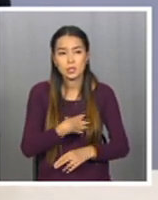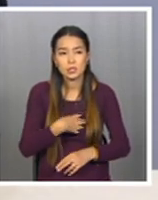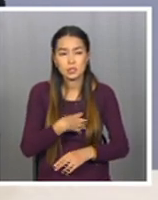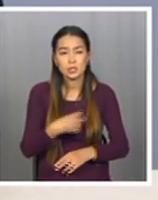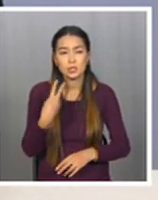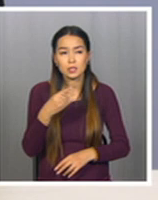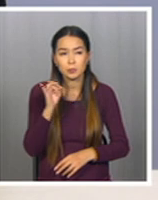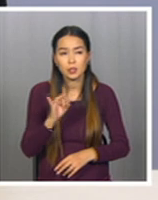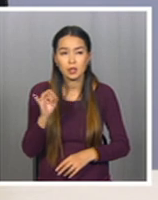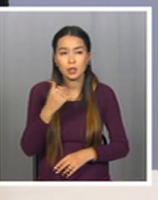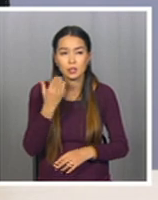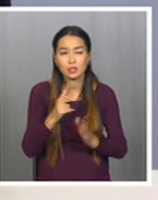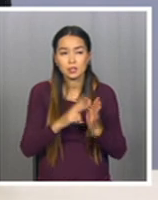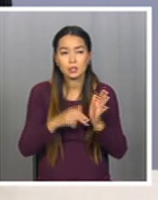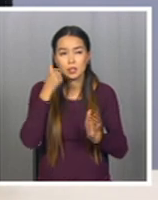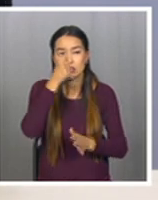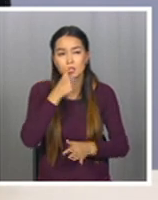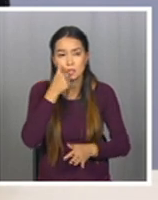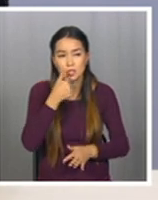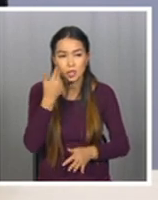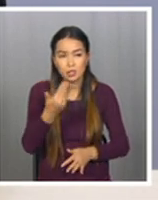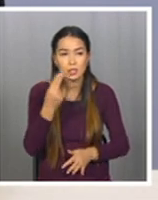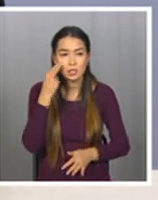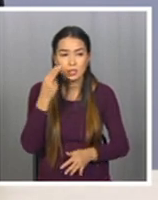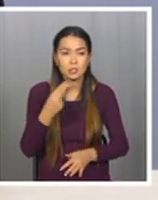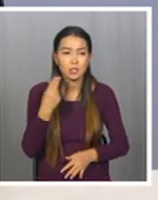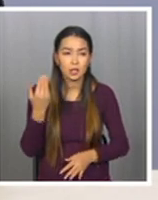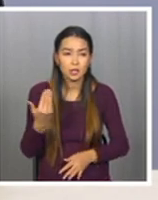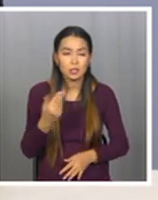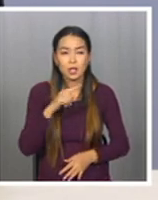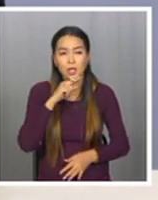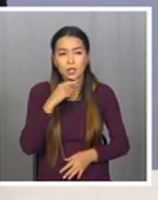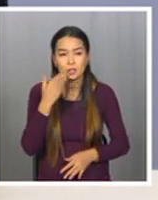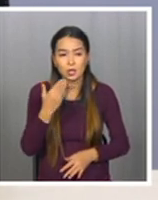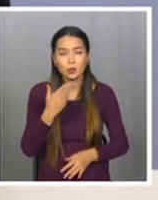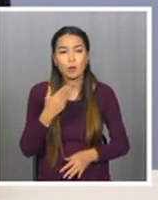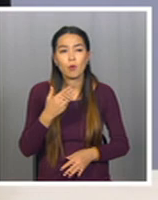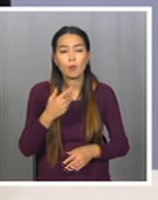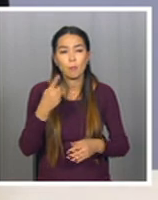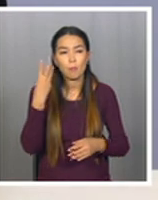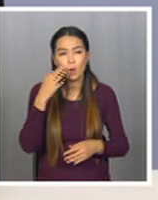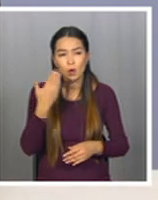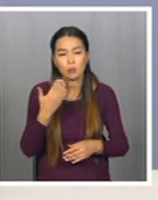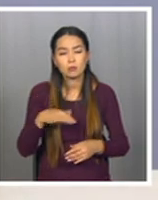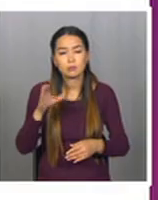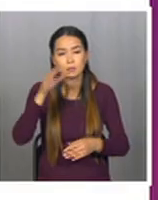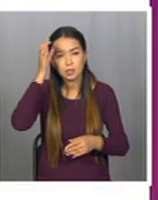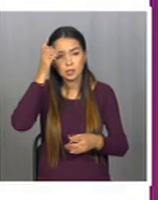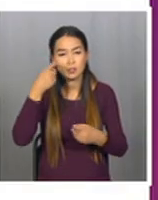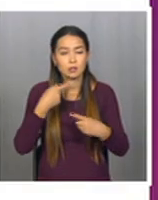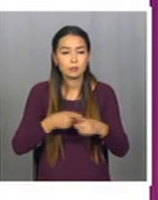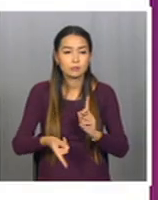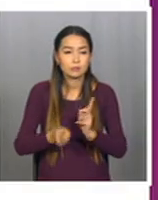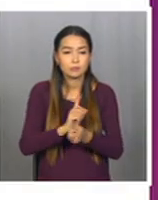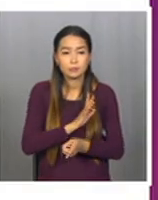20-шы ғасырдың 80-ші жылдары Қытай экономикалық моделі деген ұғым ғылыми айналымға енді.